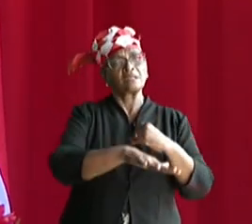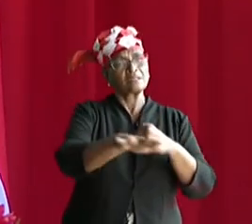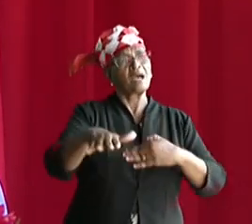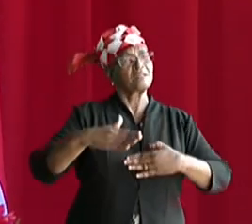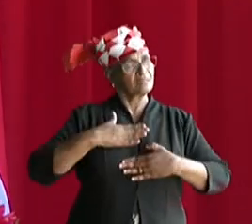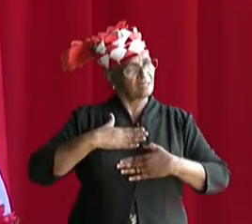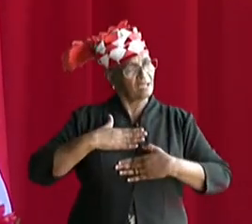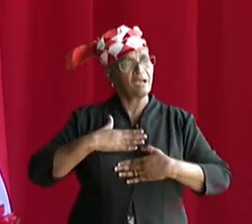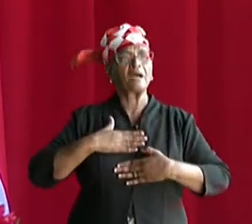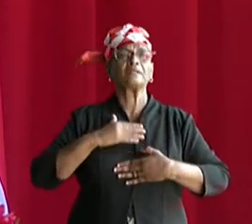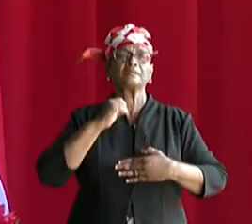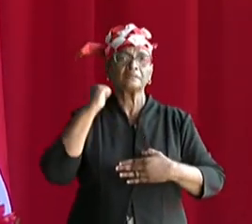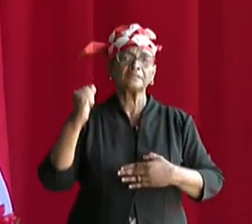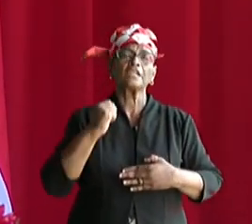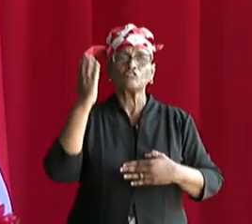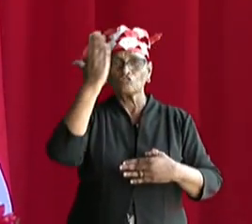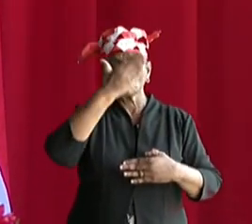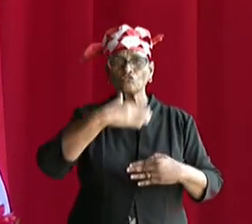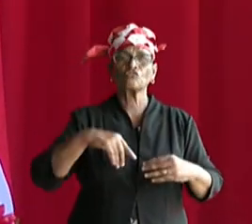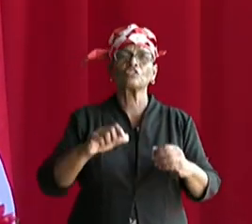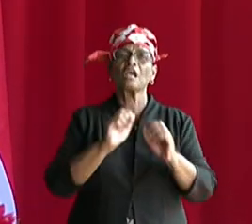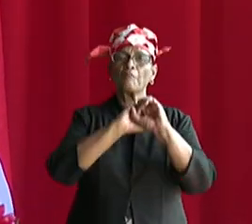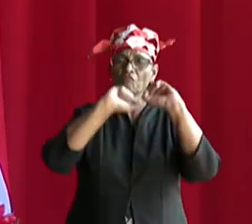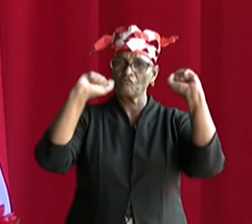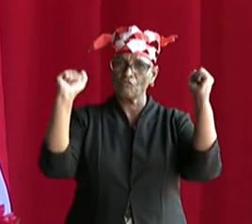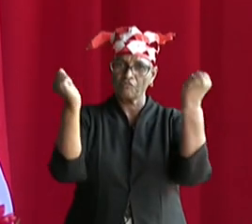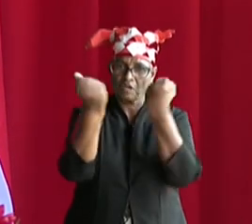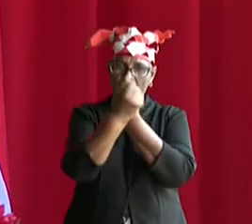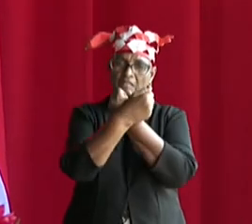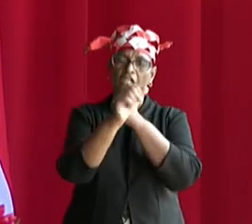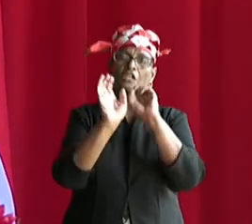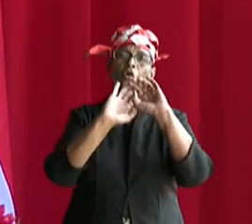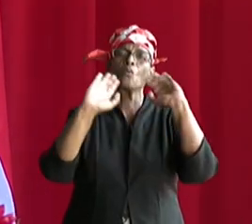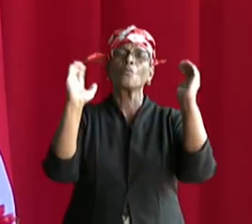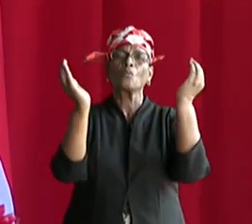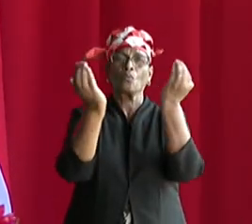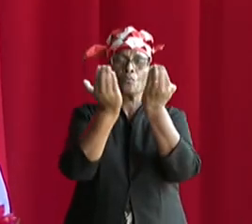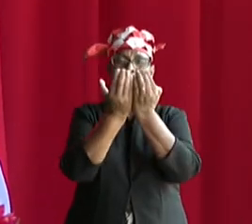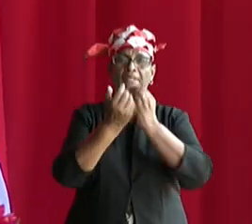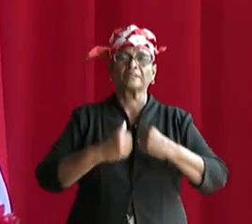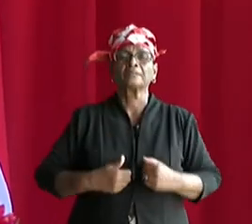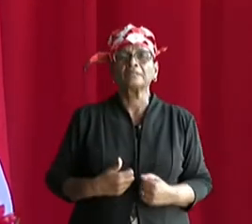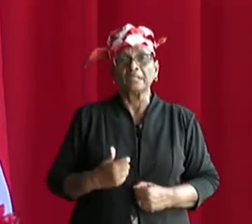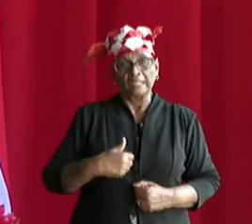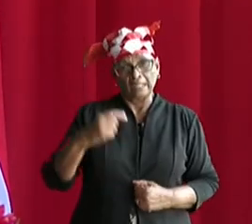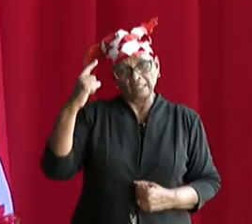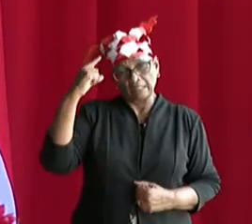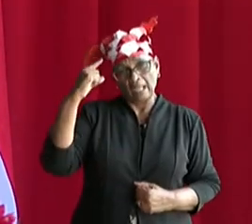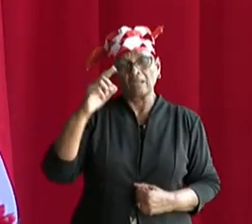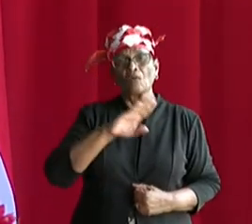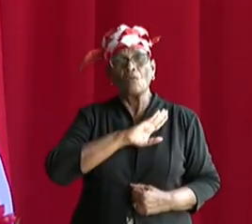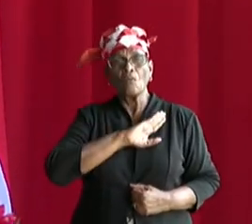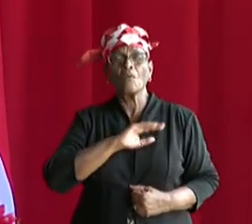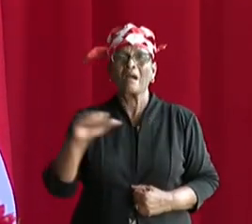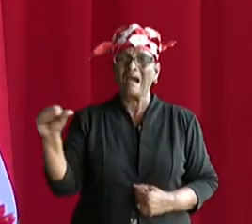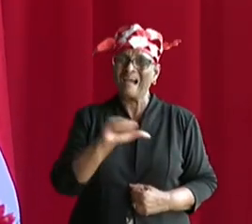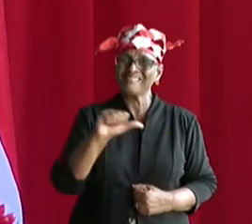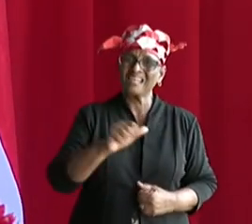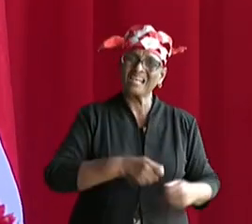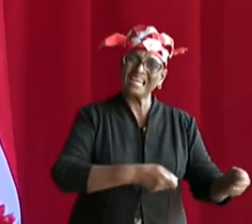steeds veranderde wereld. Ik breng daarom dan ook ode aan alle